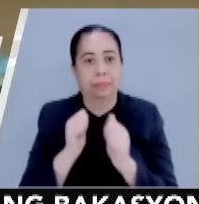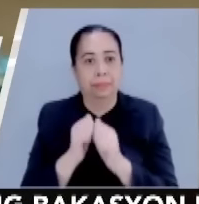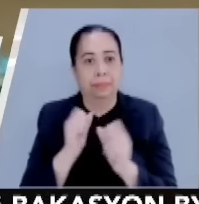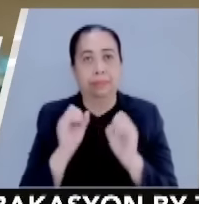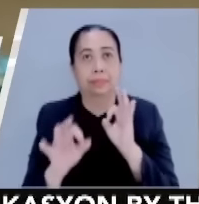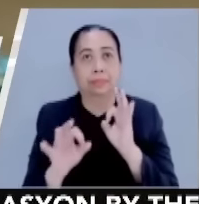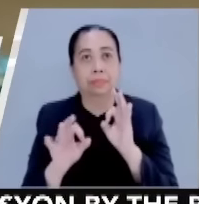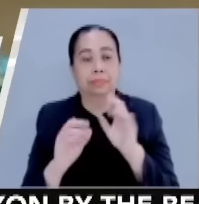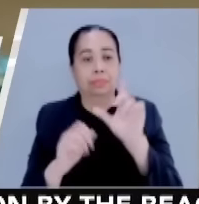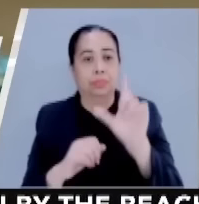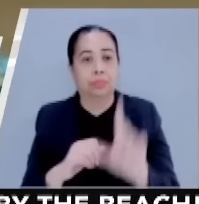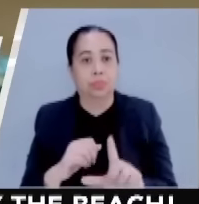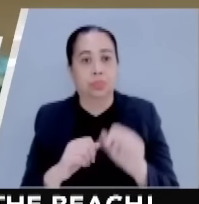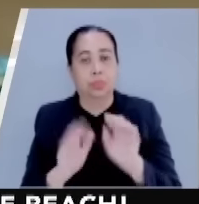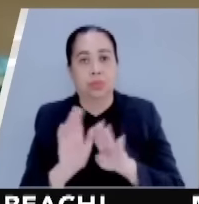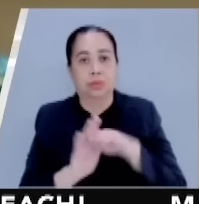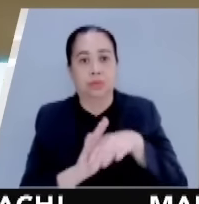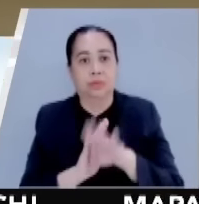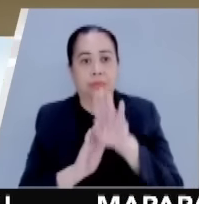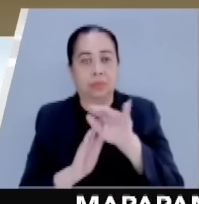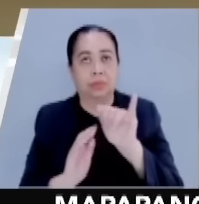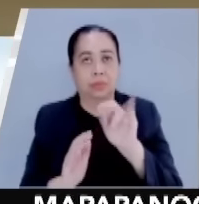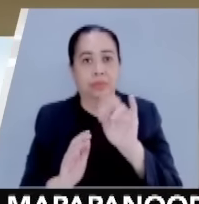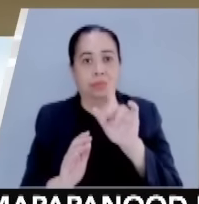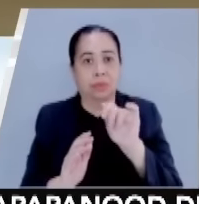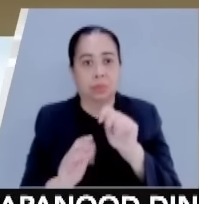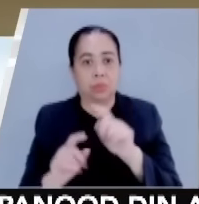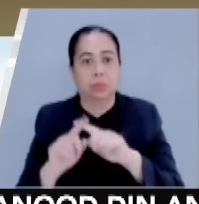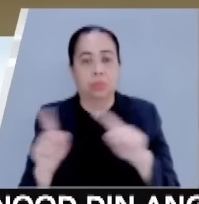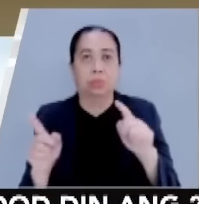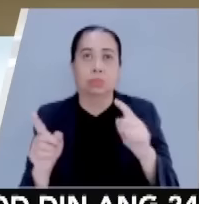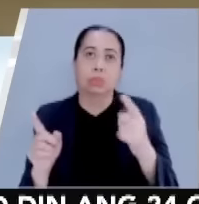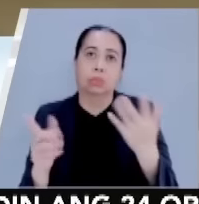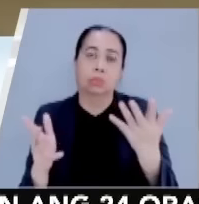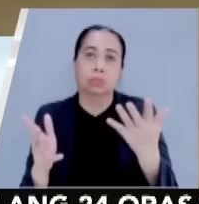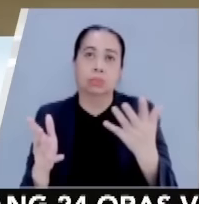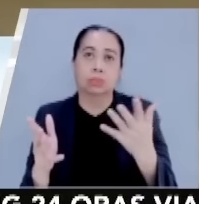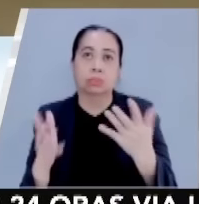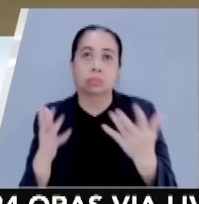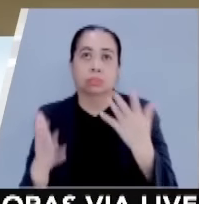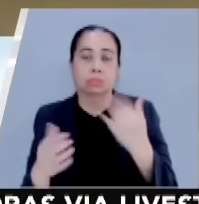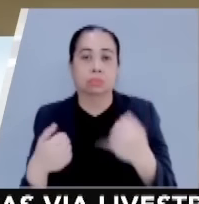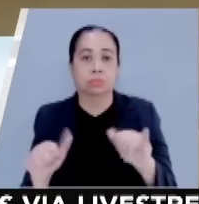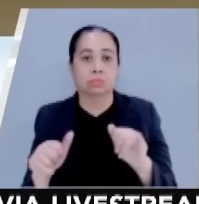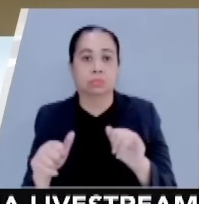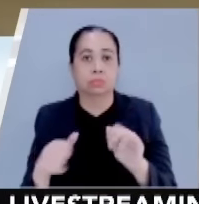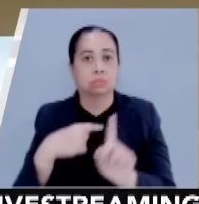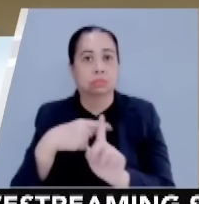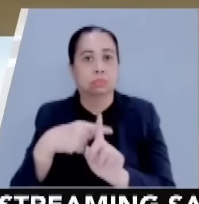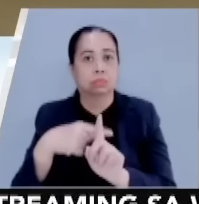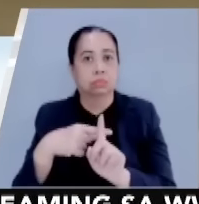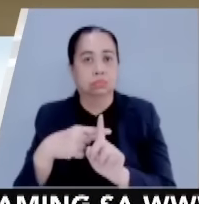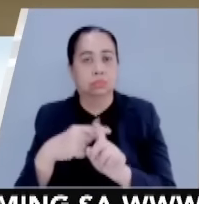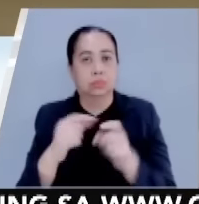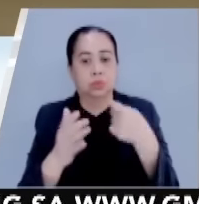yung ating inflation rate, pero mataas para positive pa rin, ibig sabihin, yung presyo